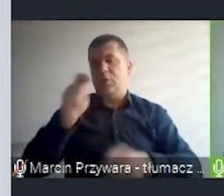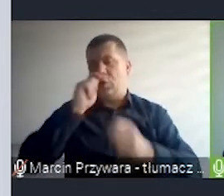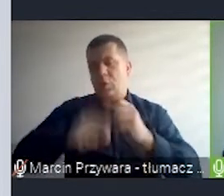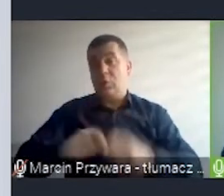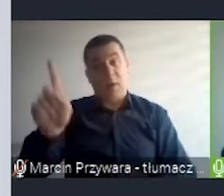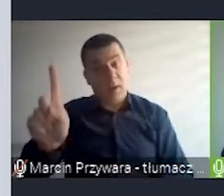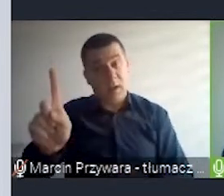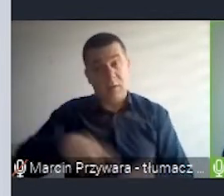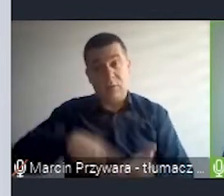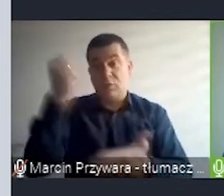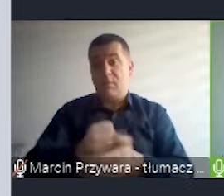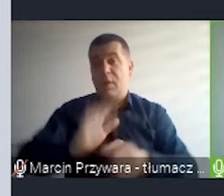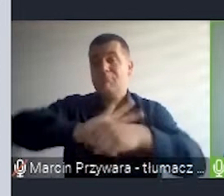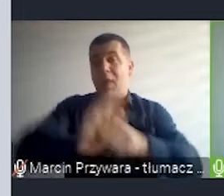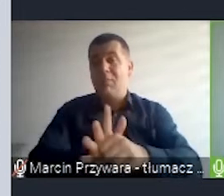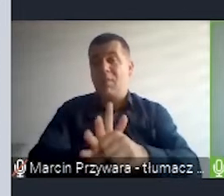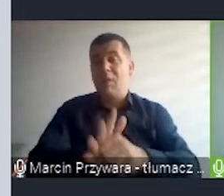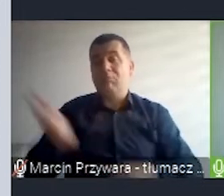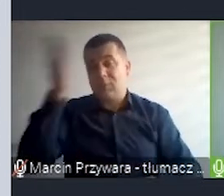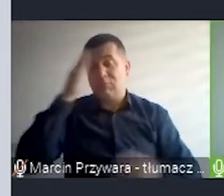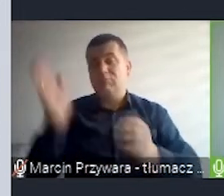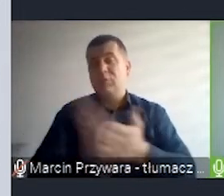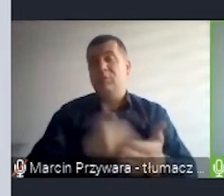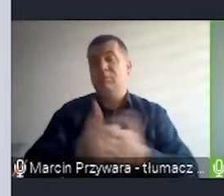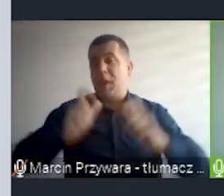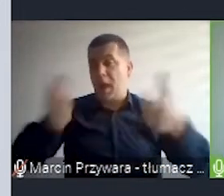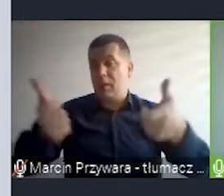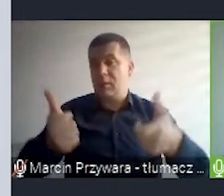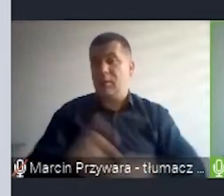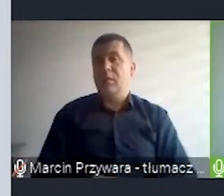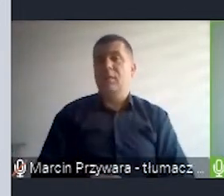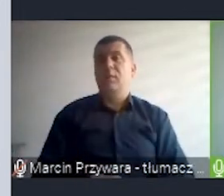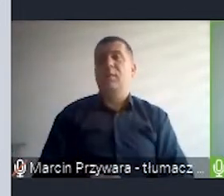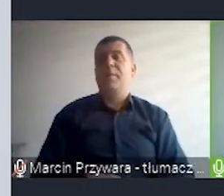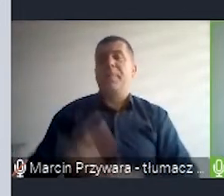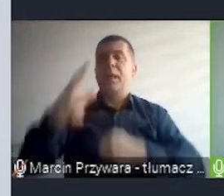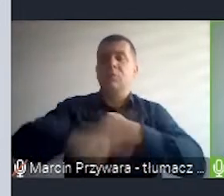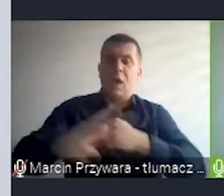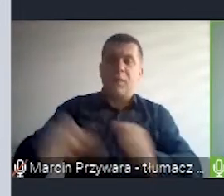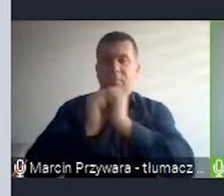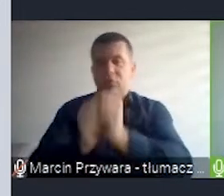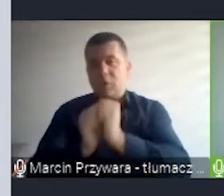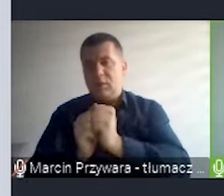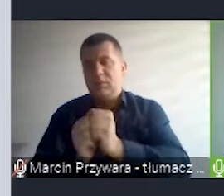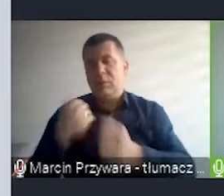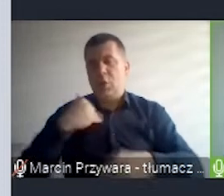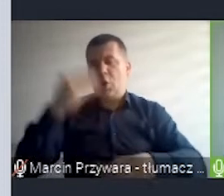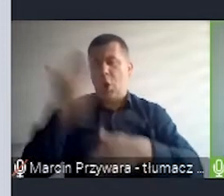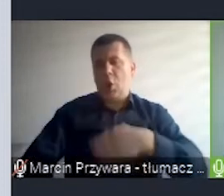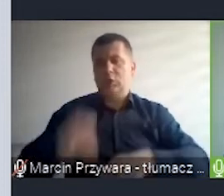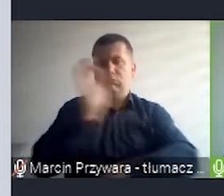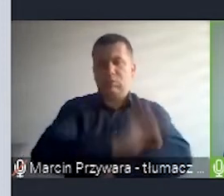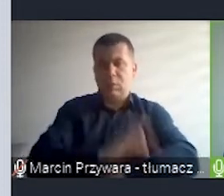Ale znowu pandemia i znam przypadki, gdzie na przykład w sierpniu, wrześniu kończyły się